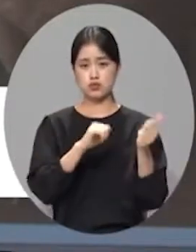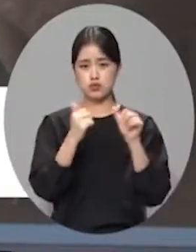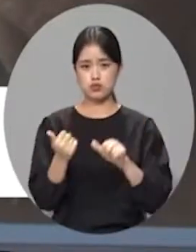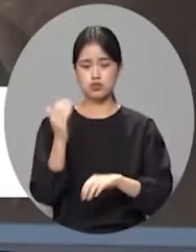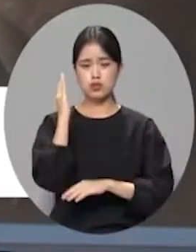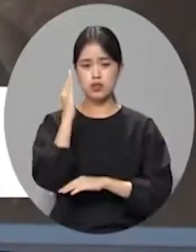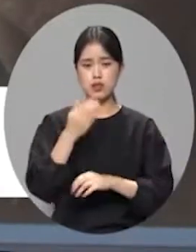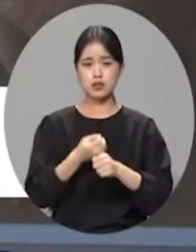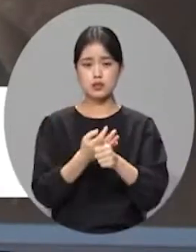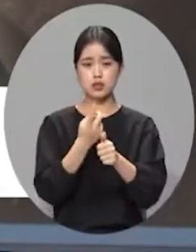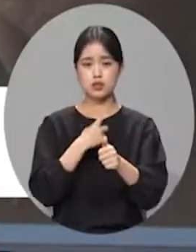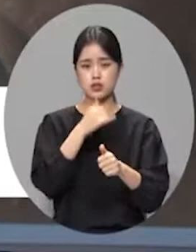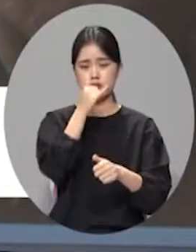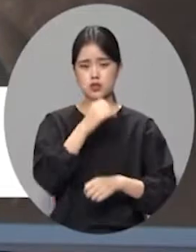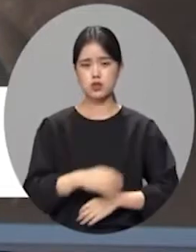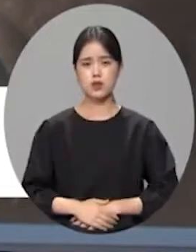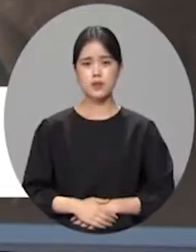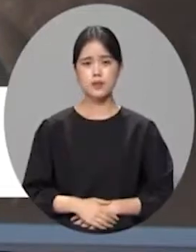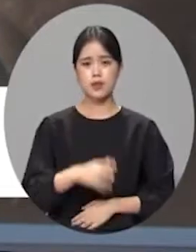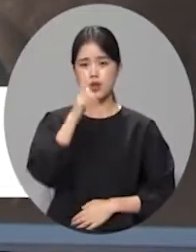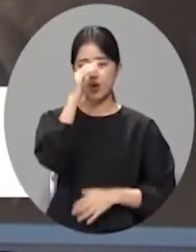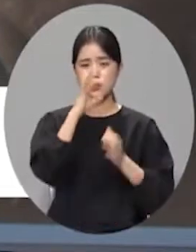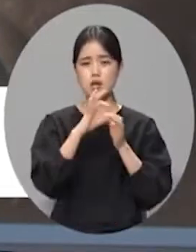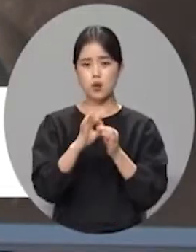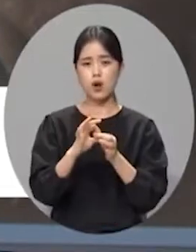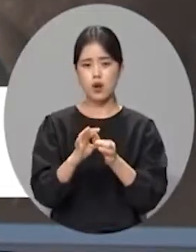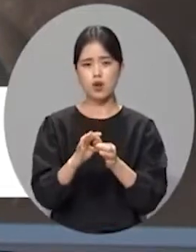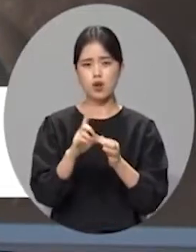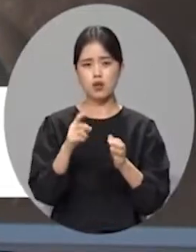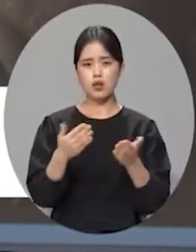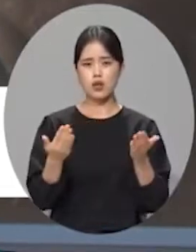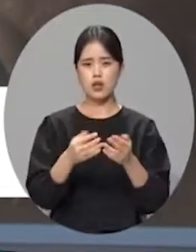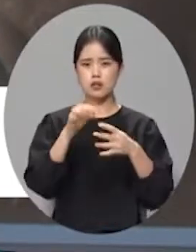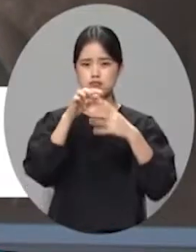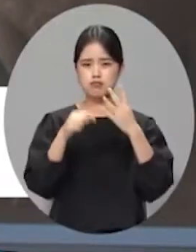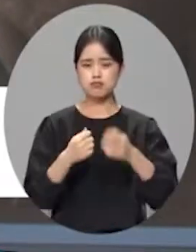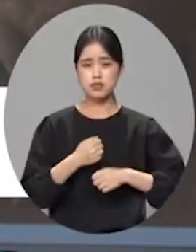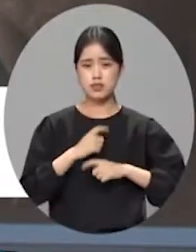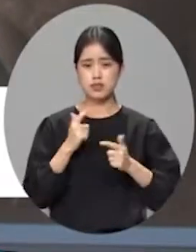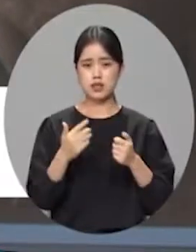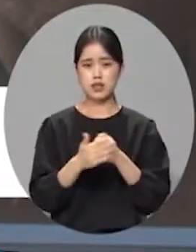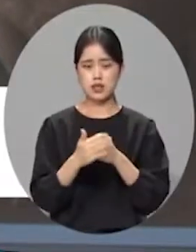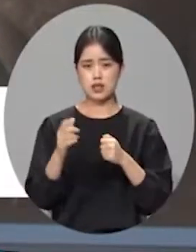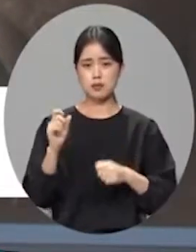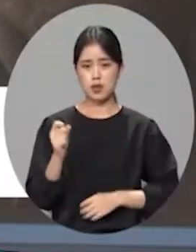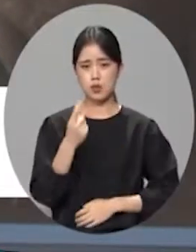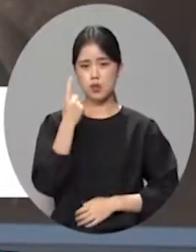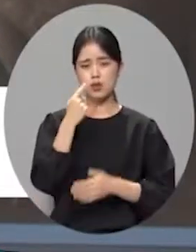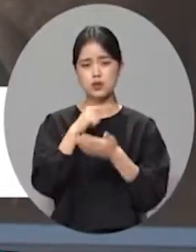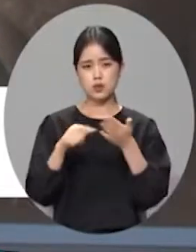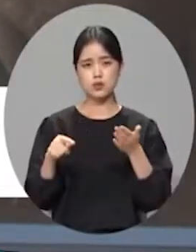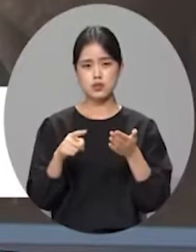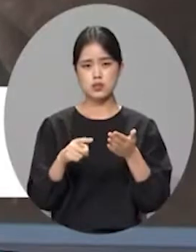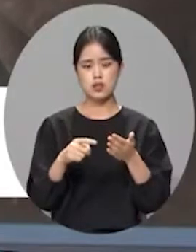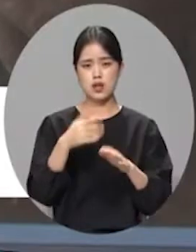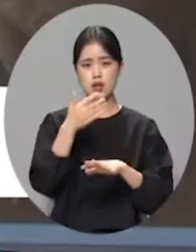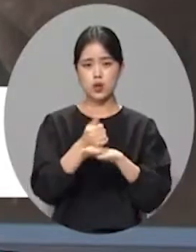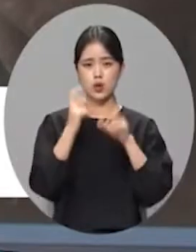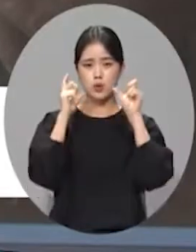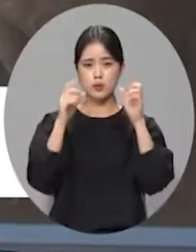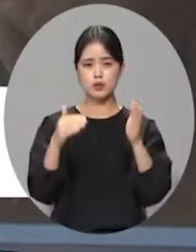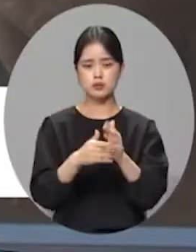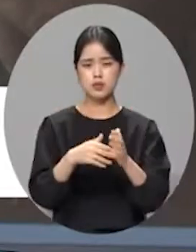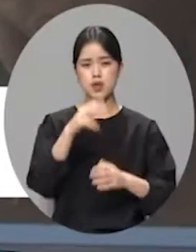저희가 전해드렸었죠. 경찰이 관련해서 이 작업 지침을 지키지 않아 발생한 인재라는 결론을 내렸는데요.